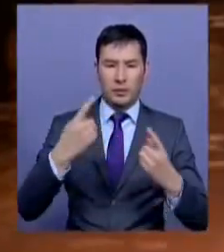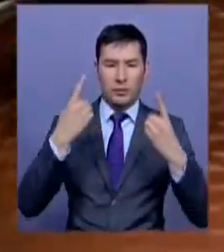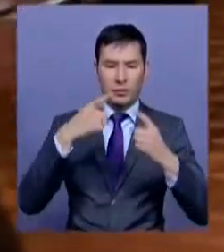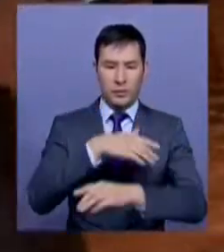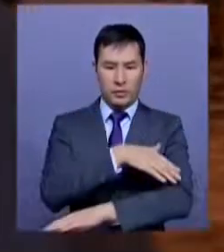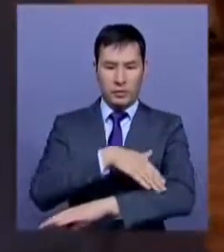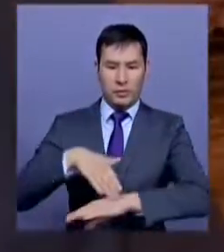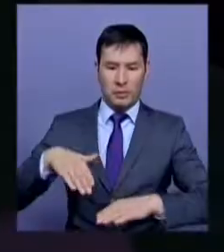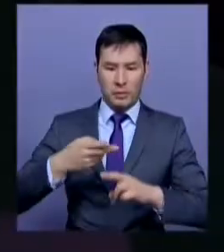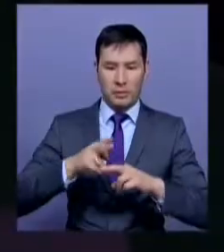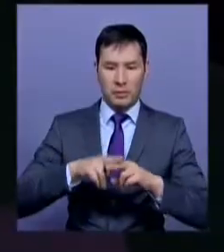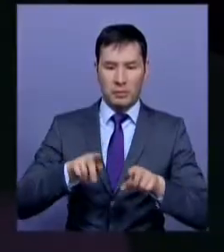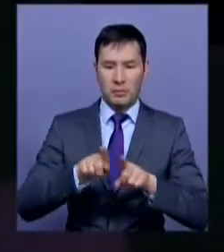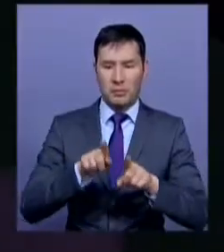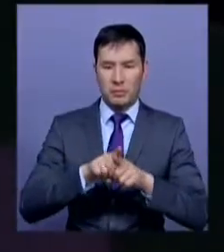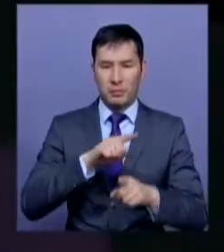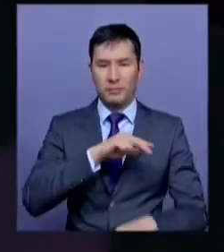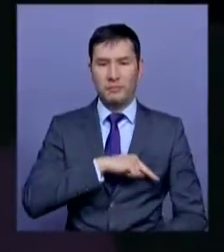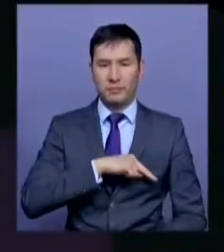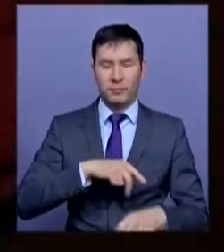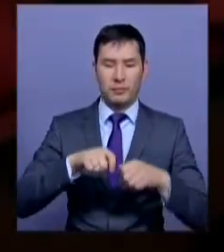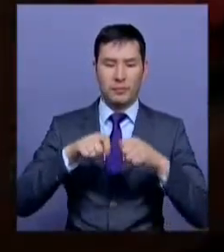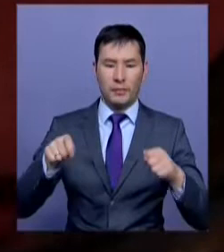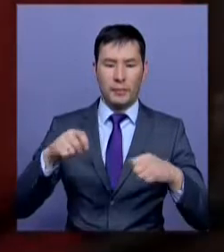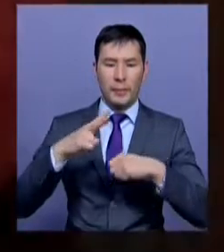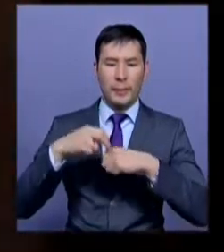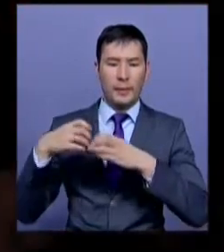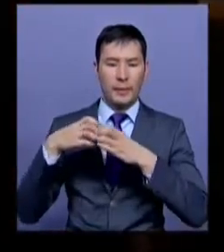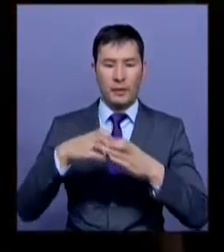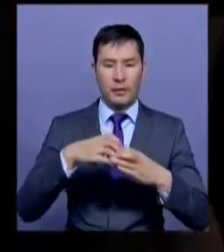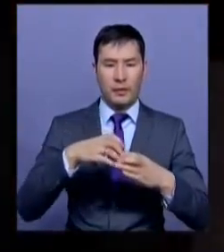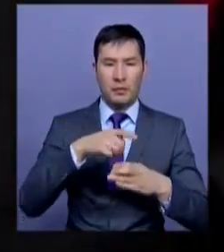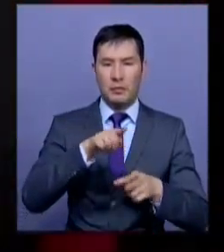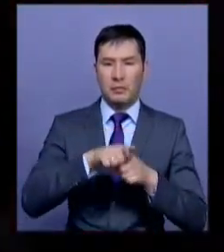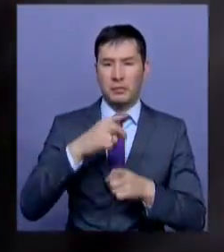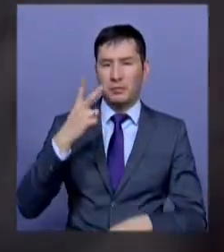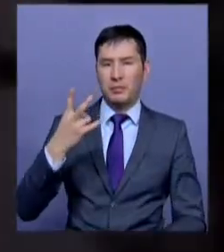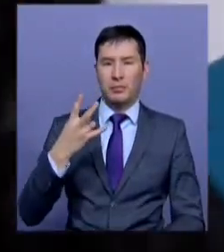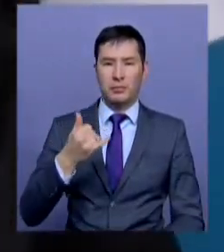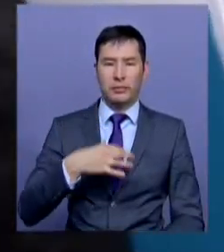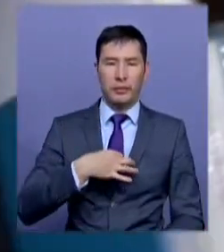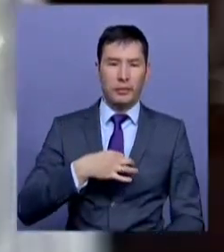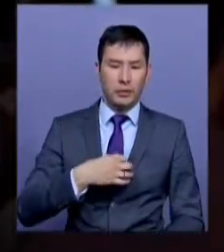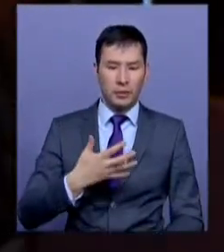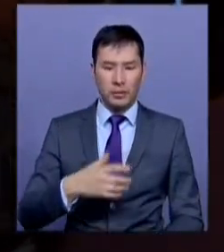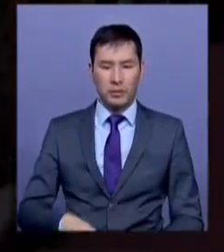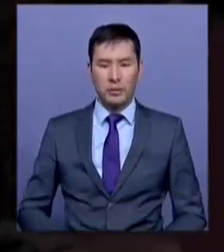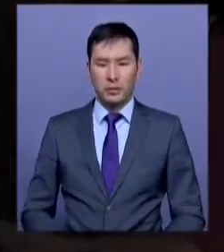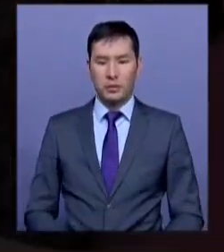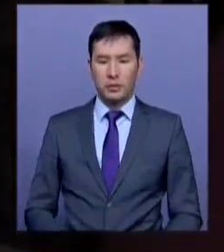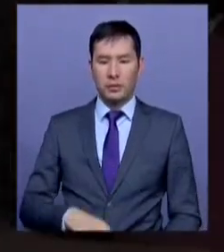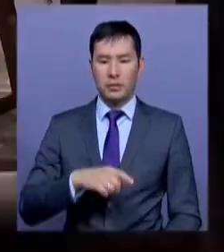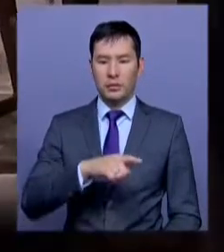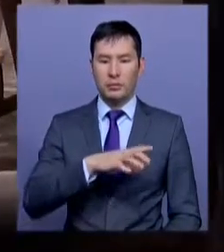орналасқан мекеме ашықтан ашық жұмыс деп тұрды. Тәртіп сақшыларын көрсе де кейбір қонақтар дәмханадан кетуге асыққан жоқ. Ол былай